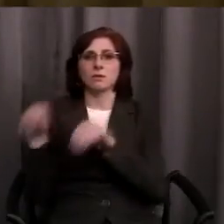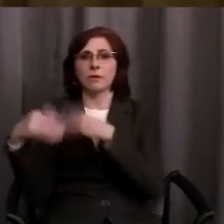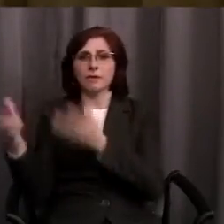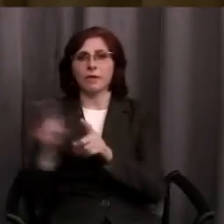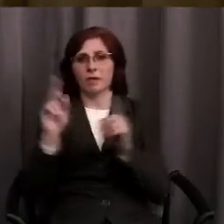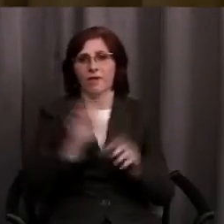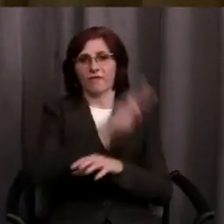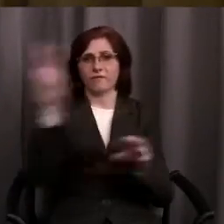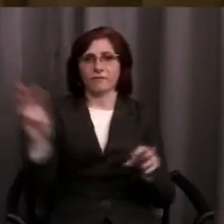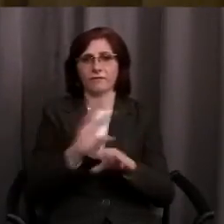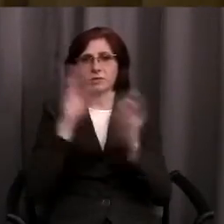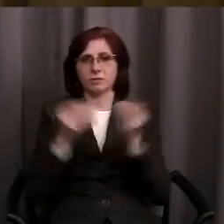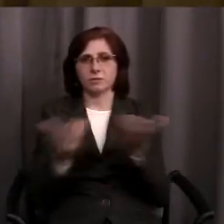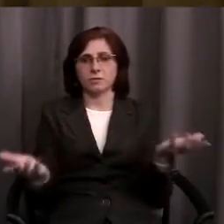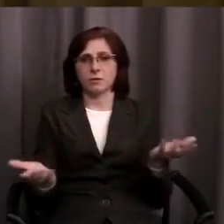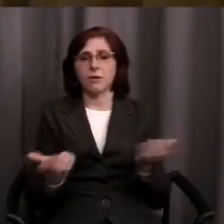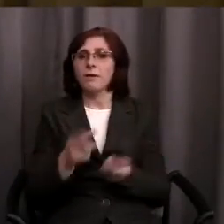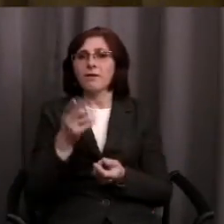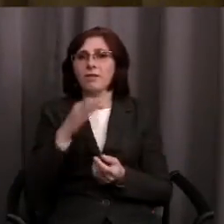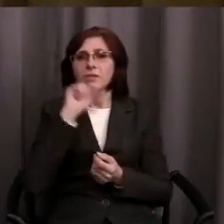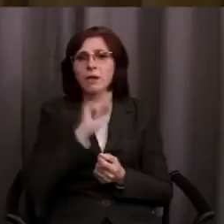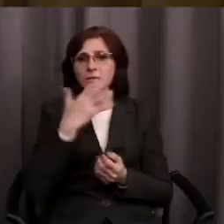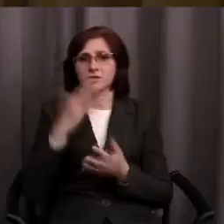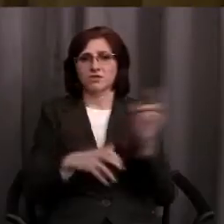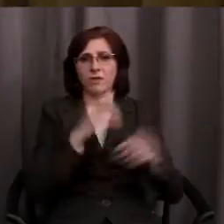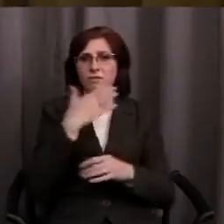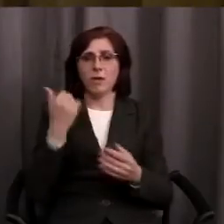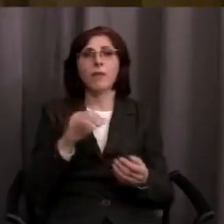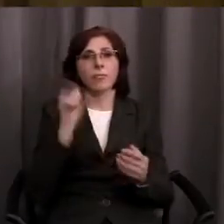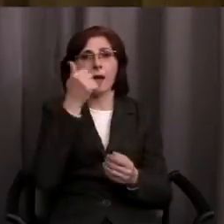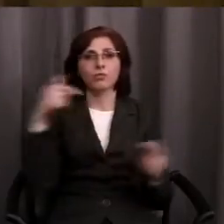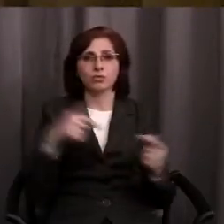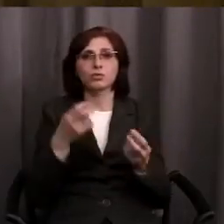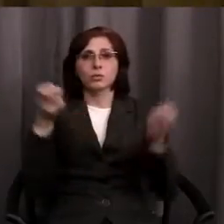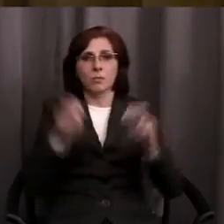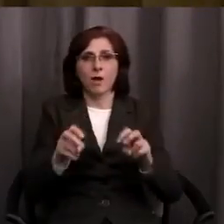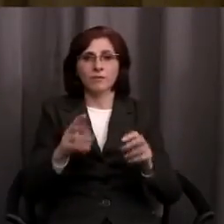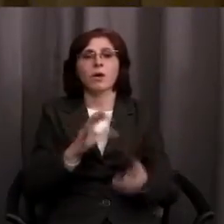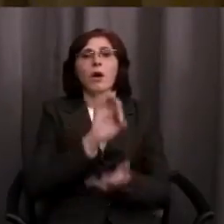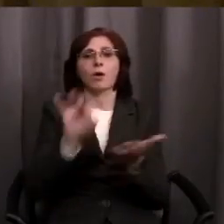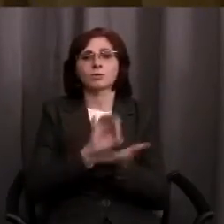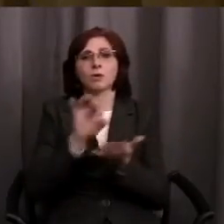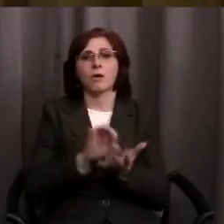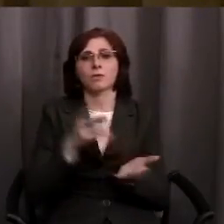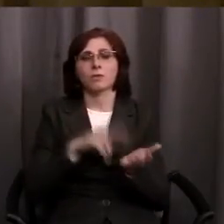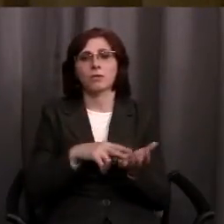do wszystkich. To tak nigdzie na świecie nie ma. Najpierw muszą powstawać ośrodki